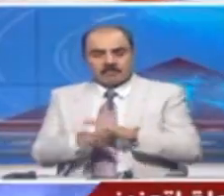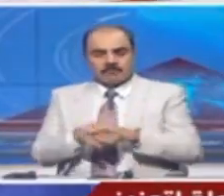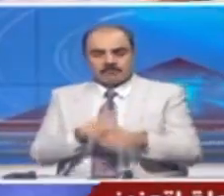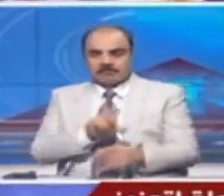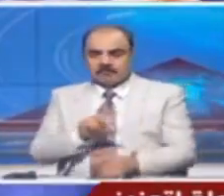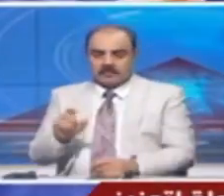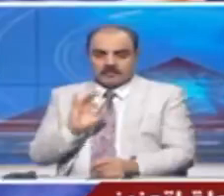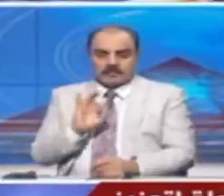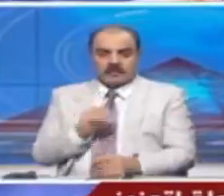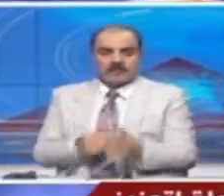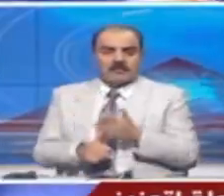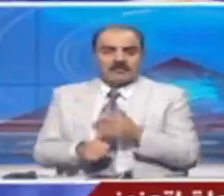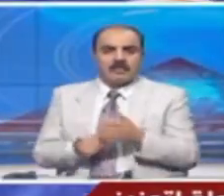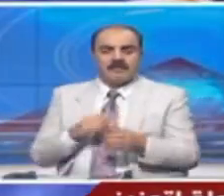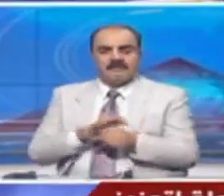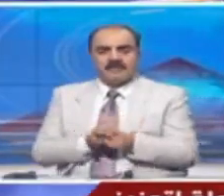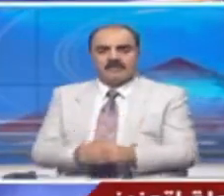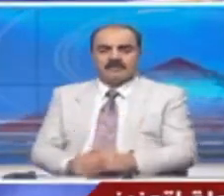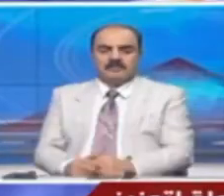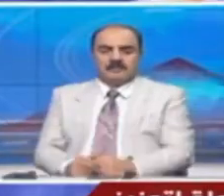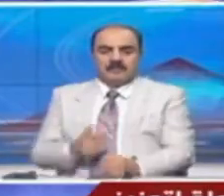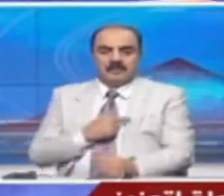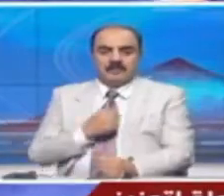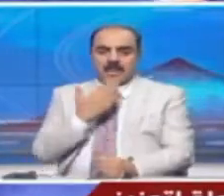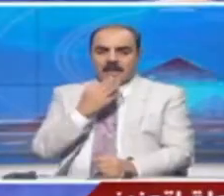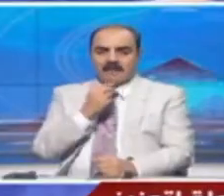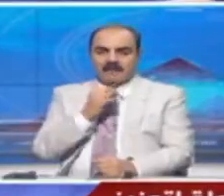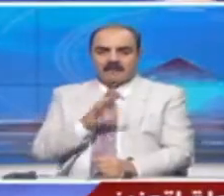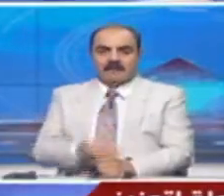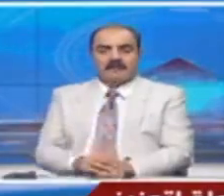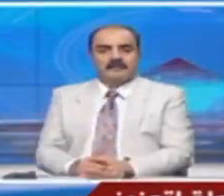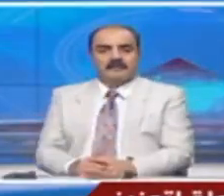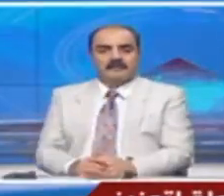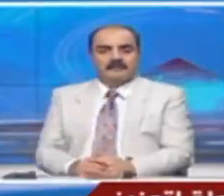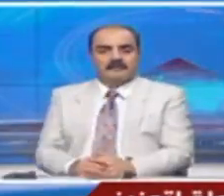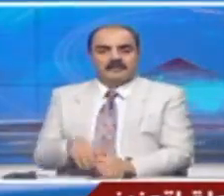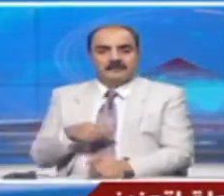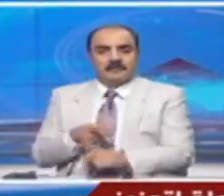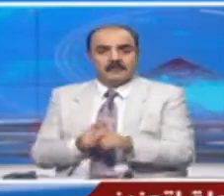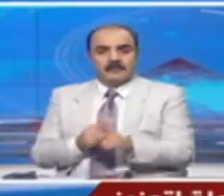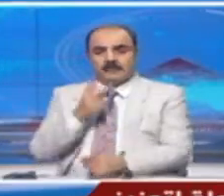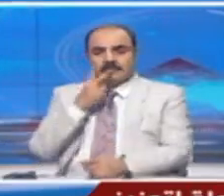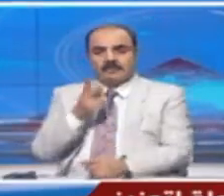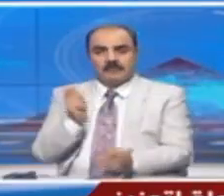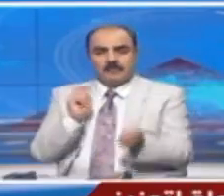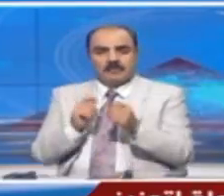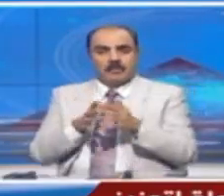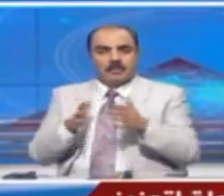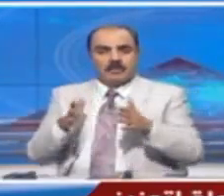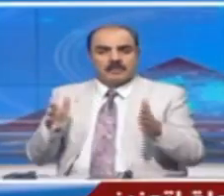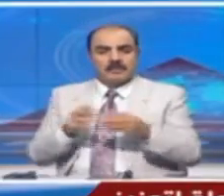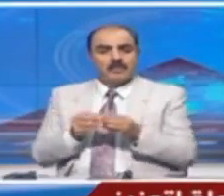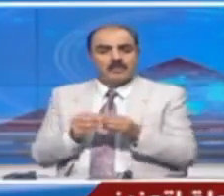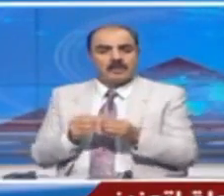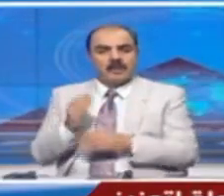للقاحات خاصة فيروس كورونا. حماد العربي، التلفزيون المصري. كما تفقد رئيس الوزراء الدكتور مصطفى